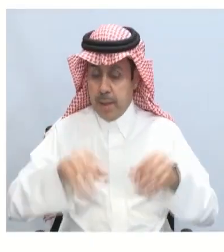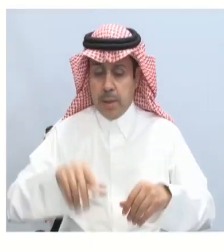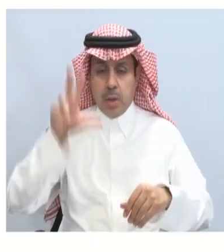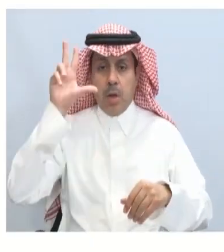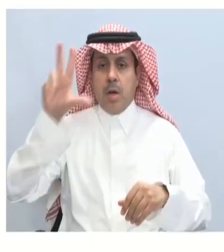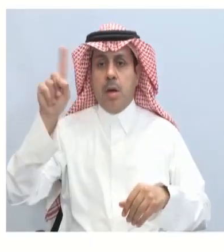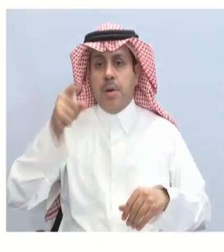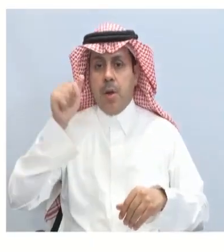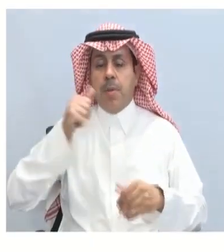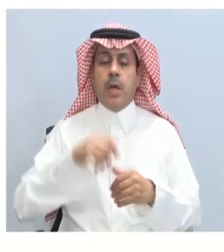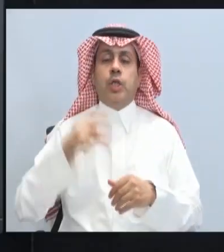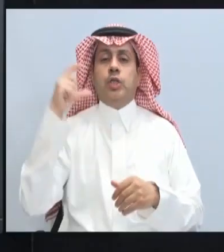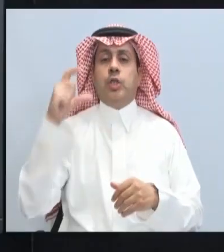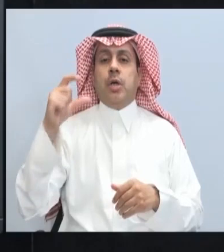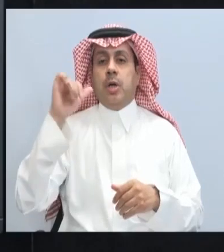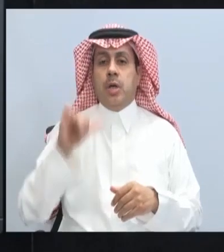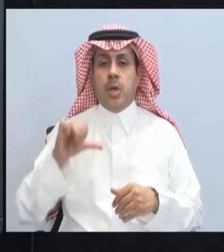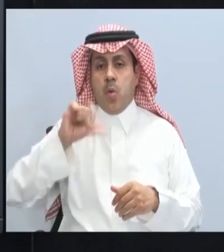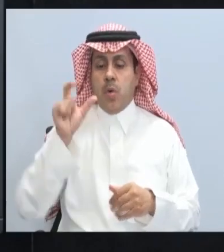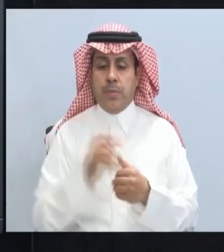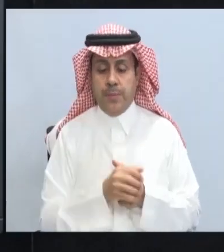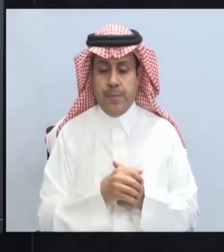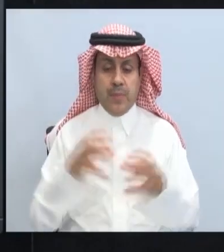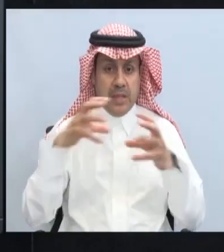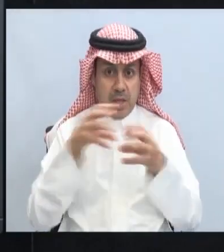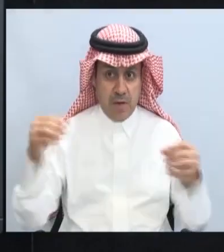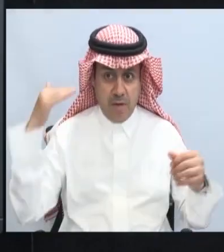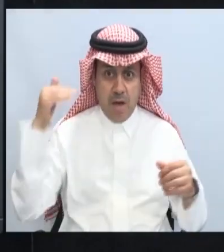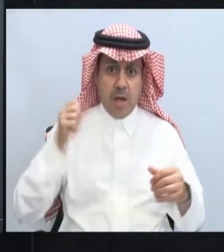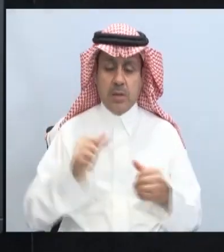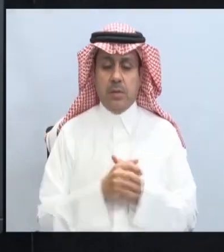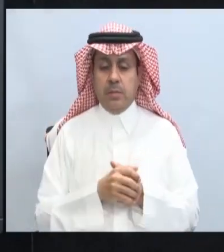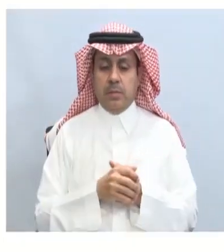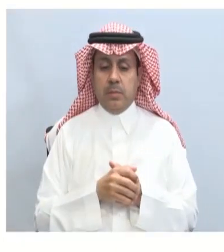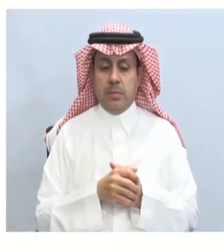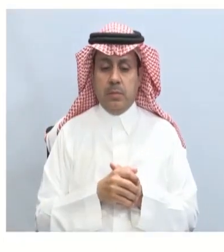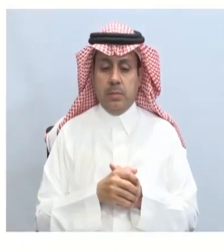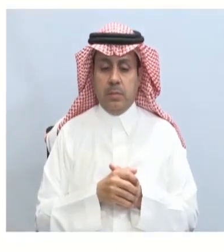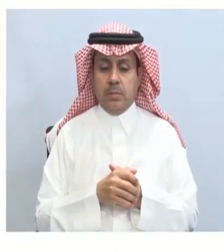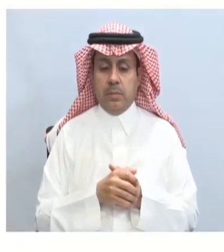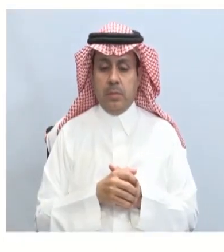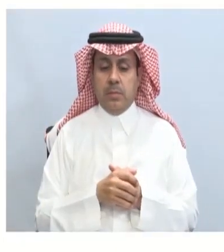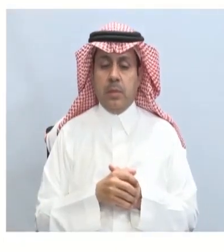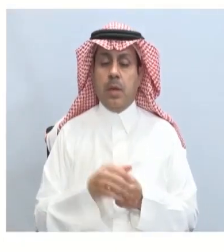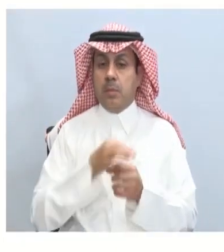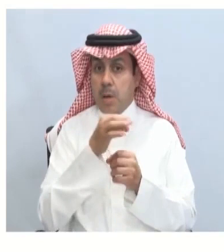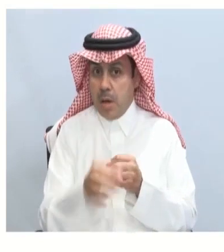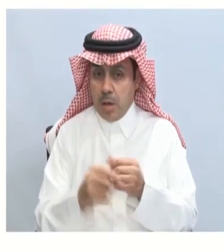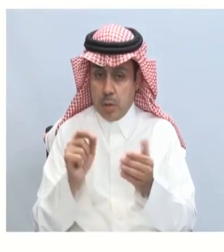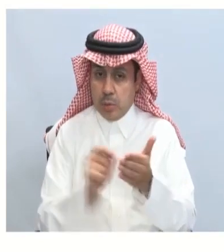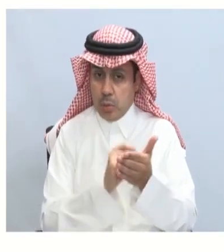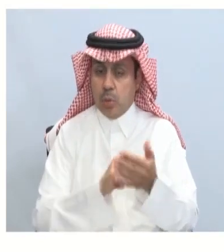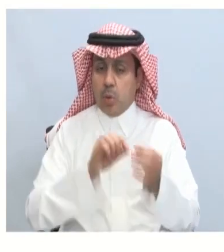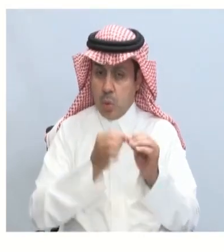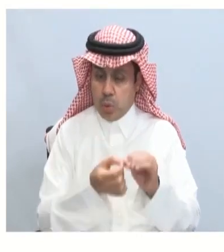التعريف كل منه له تعريف خاص نجد ان ان ربا البيع الذي يكون محله عقود